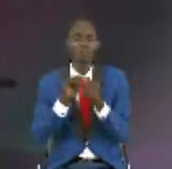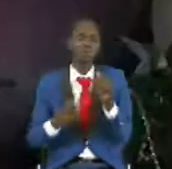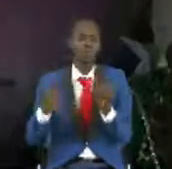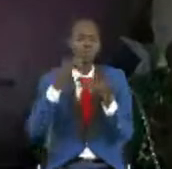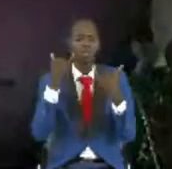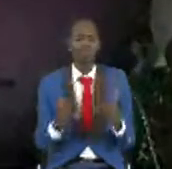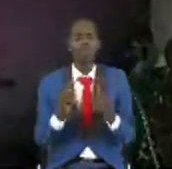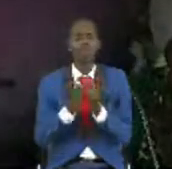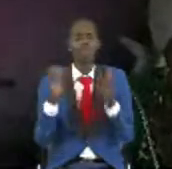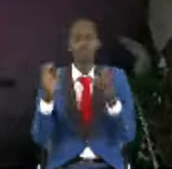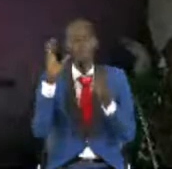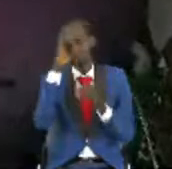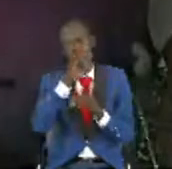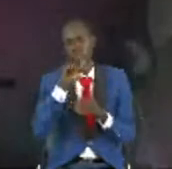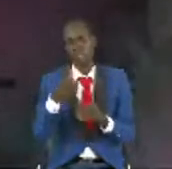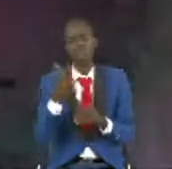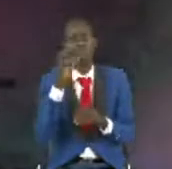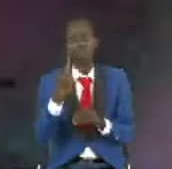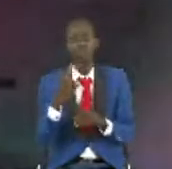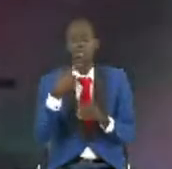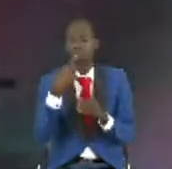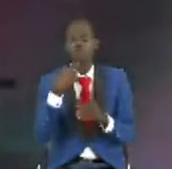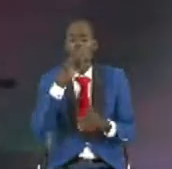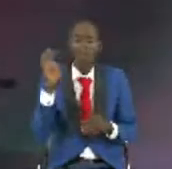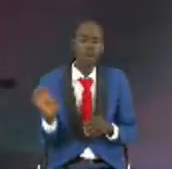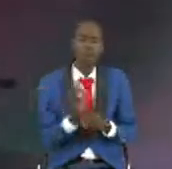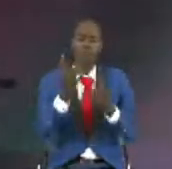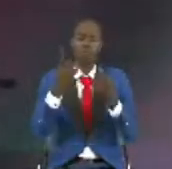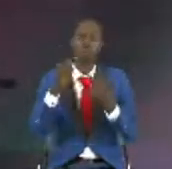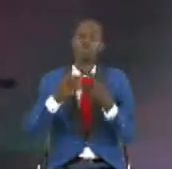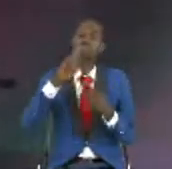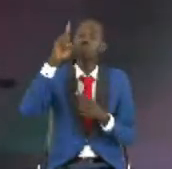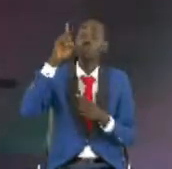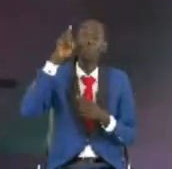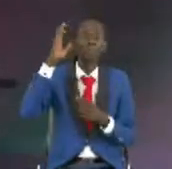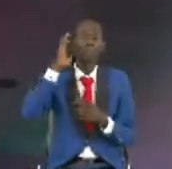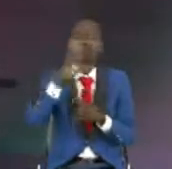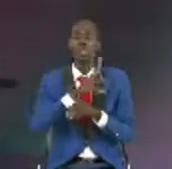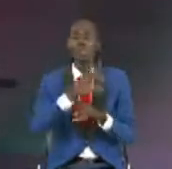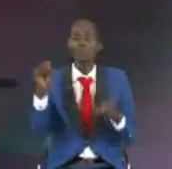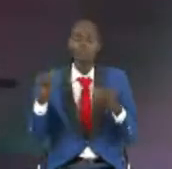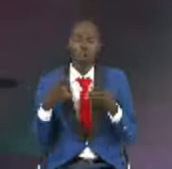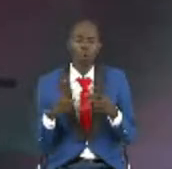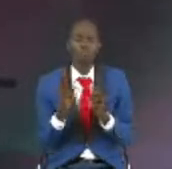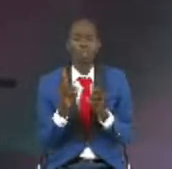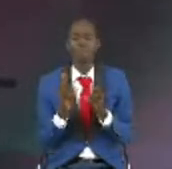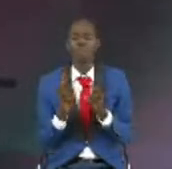exception. Tu as dit, quiconque vient à toi, tu ne le rejetteras pas.